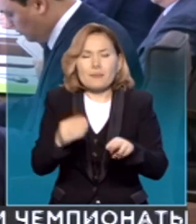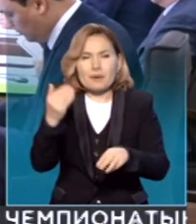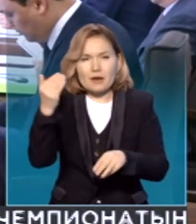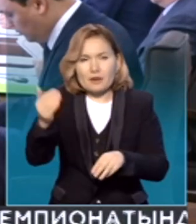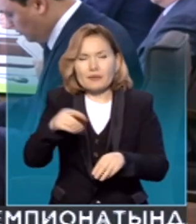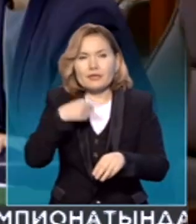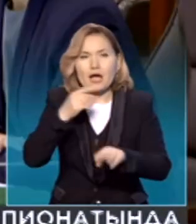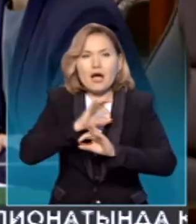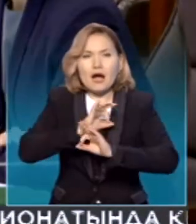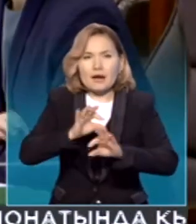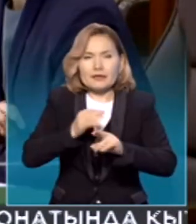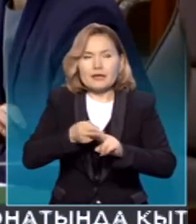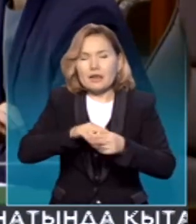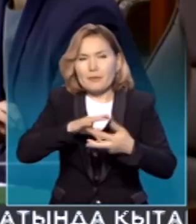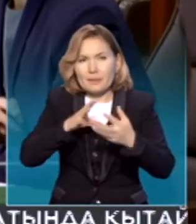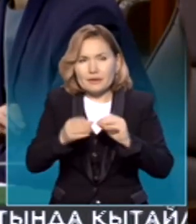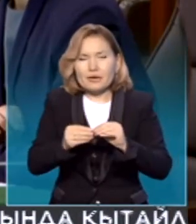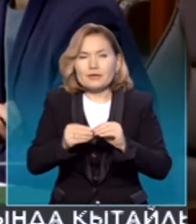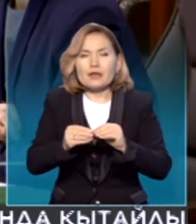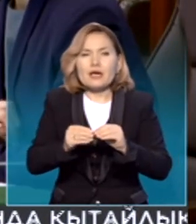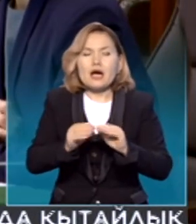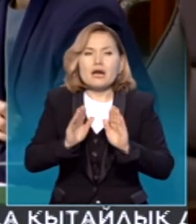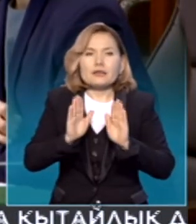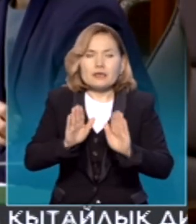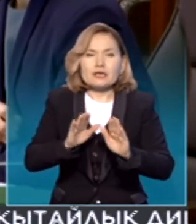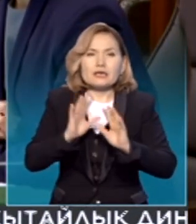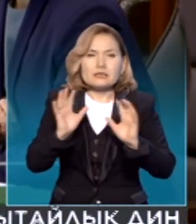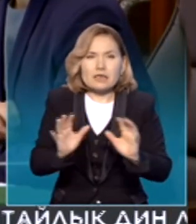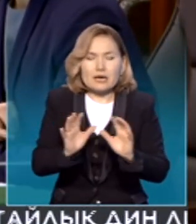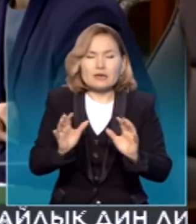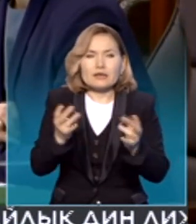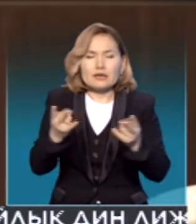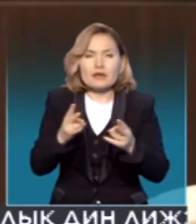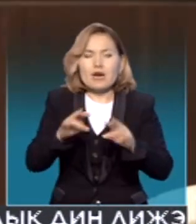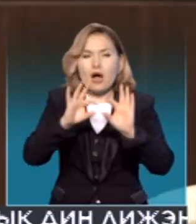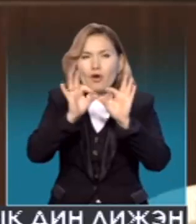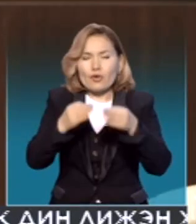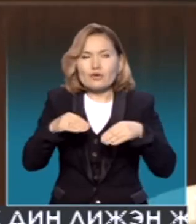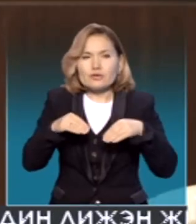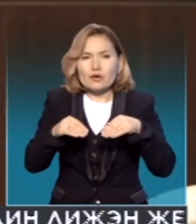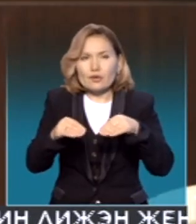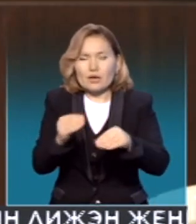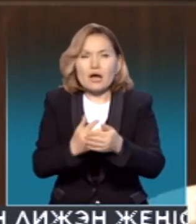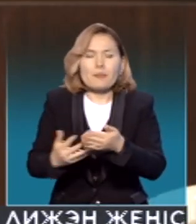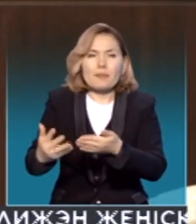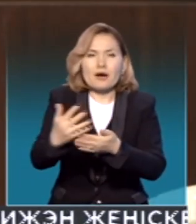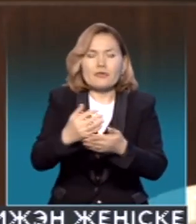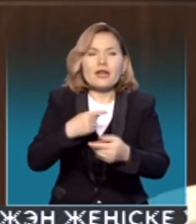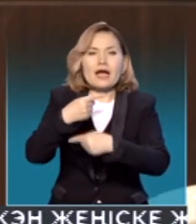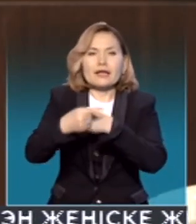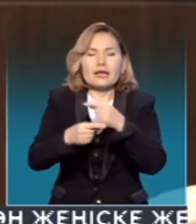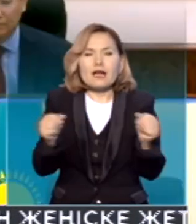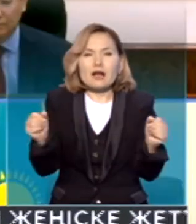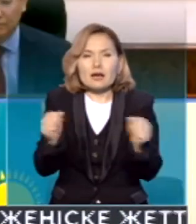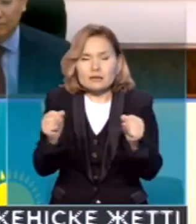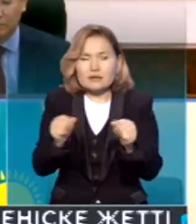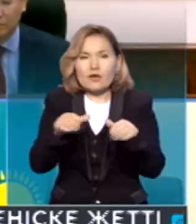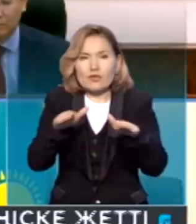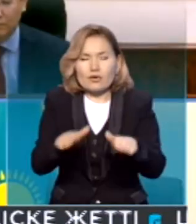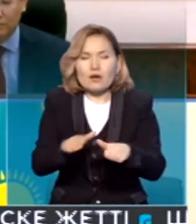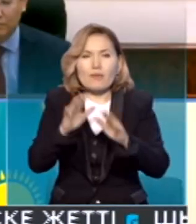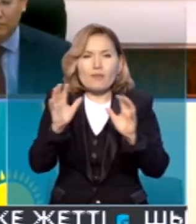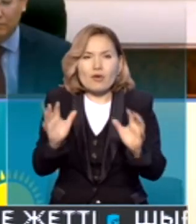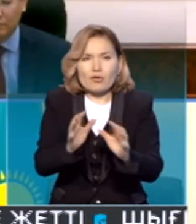Ербол Қарашөкеев айтты. Мәселе тек сақтауда, күзде орылған өнімдерді келер қысқа дейін бұзбай сақтау мүмкін болмай тұр.